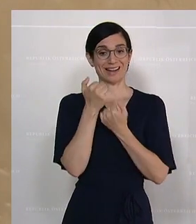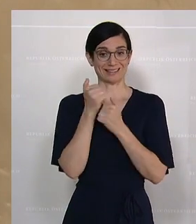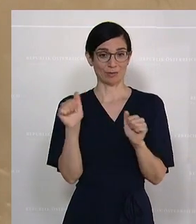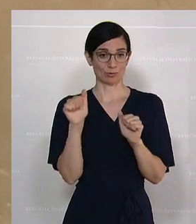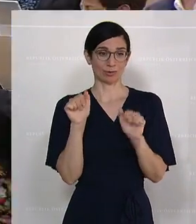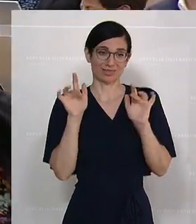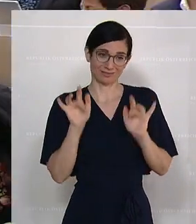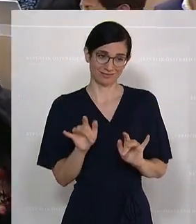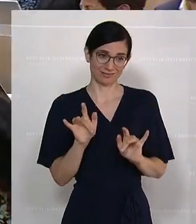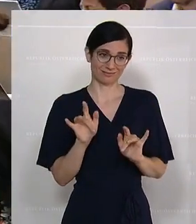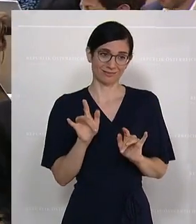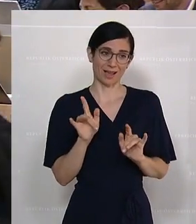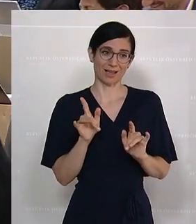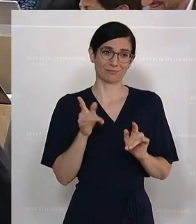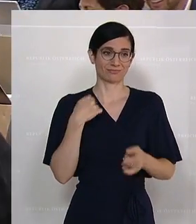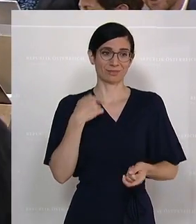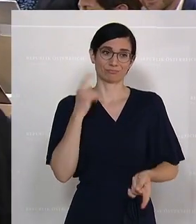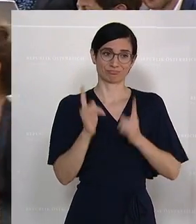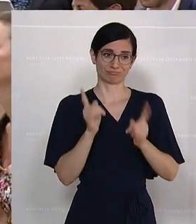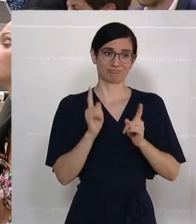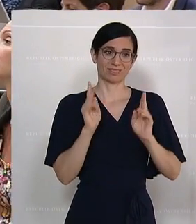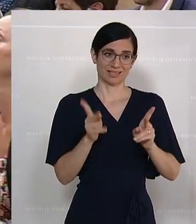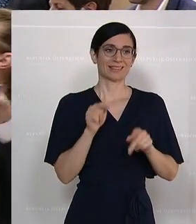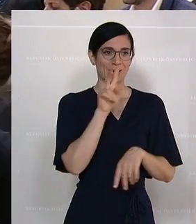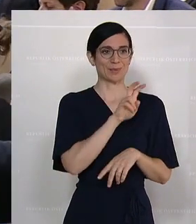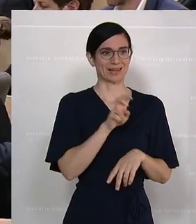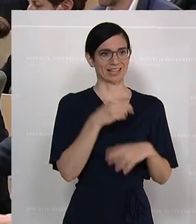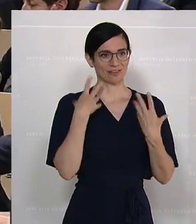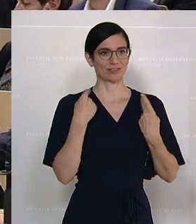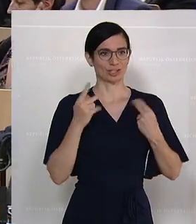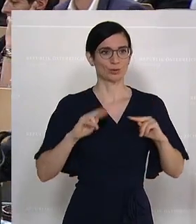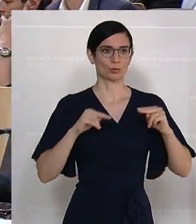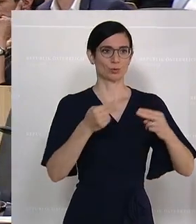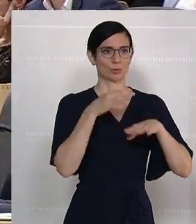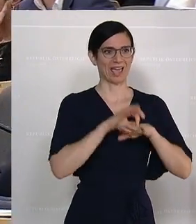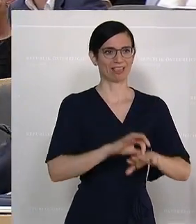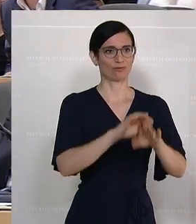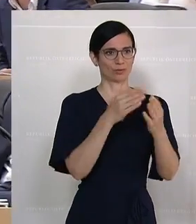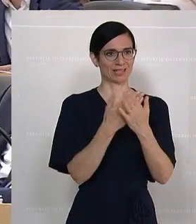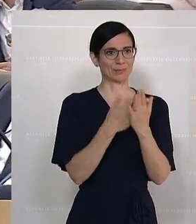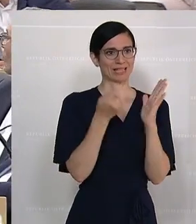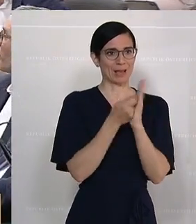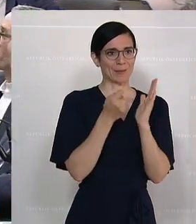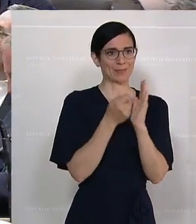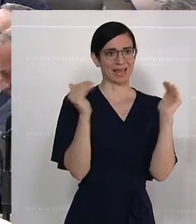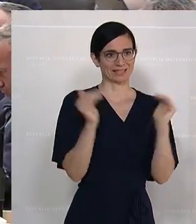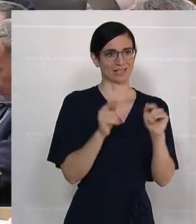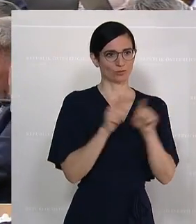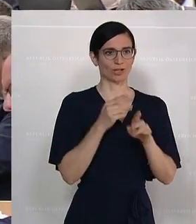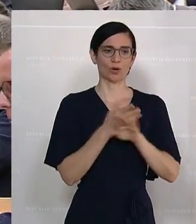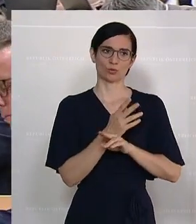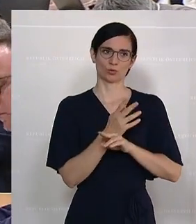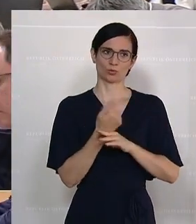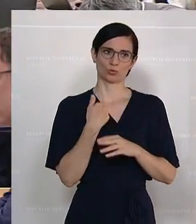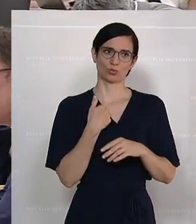dann würde dieser paragraph wieder eingeführt werden damit man preissenkungen auch durchsetzen